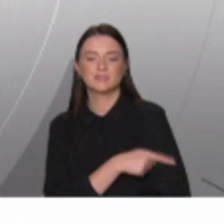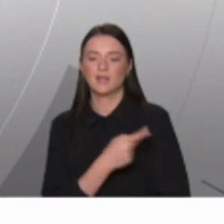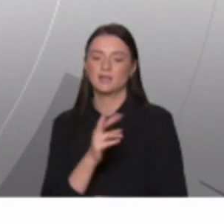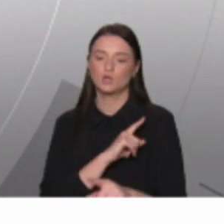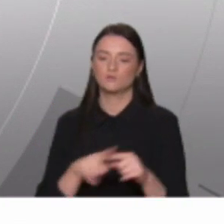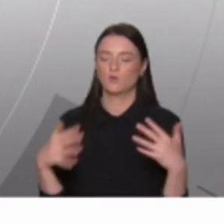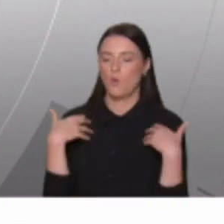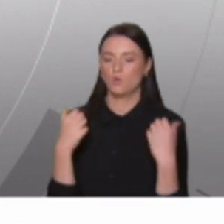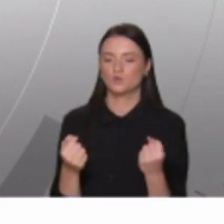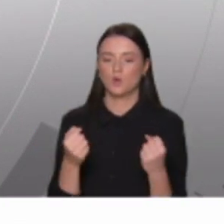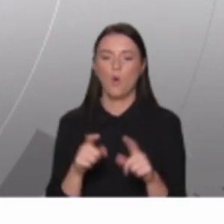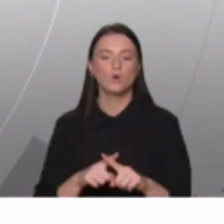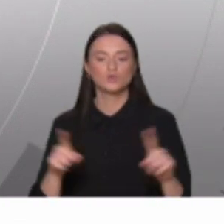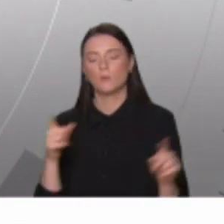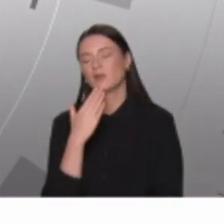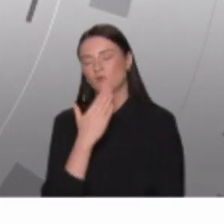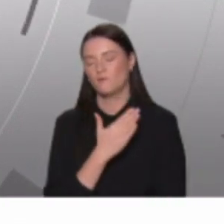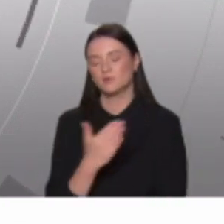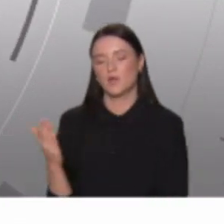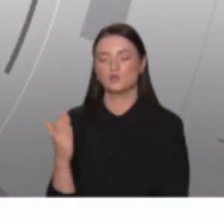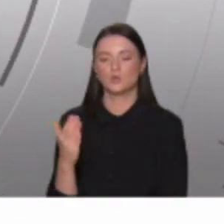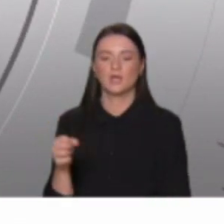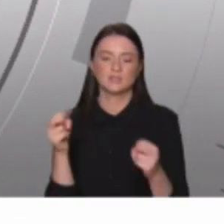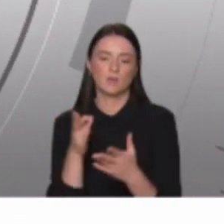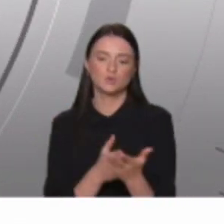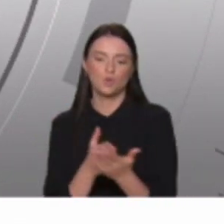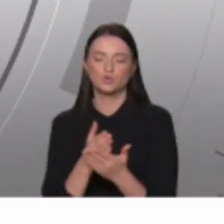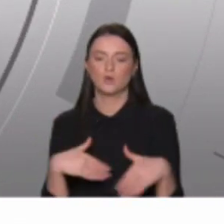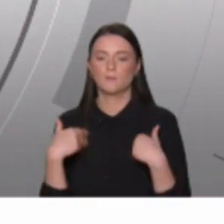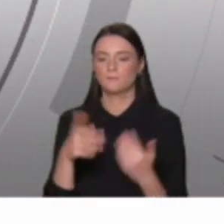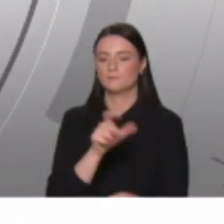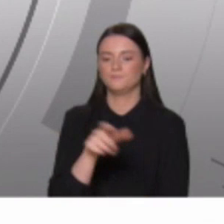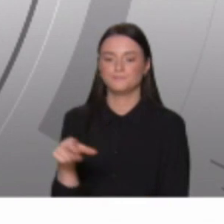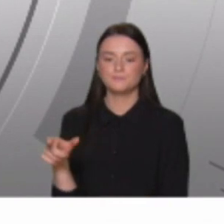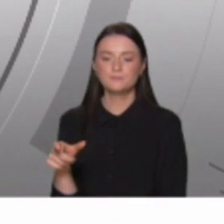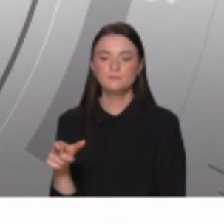одужання. Особливу вдячність у спецслужбі висловили персоналу